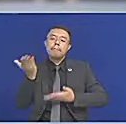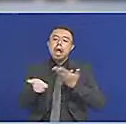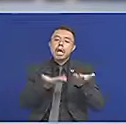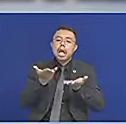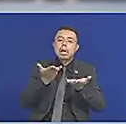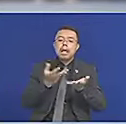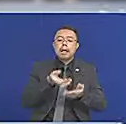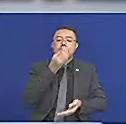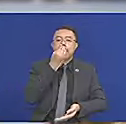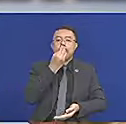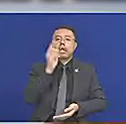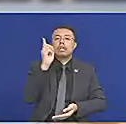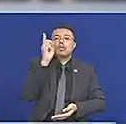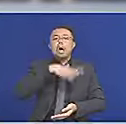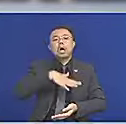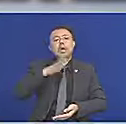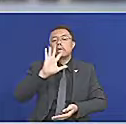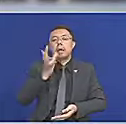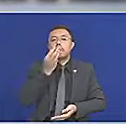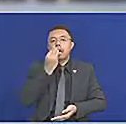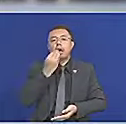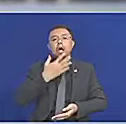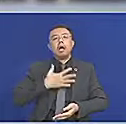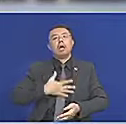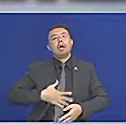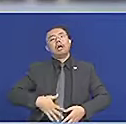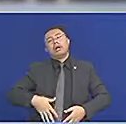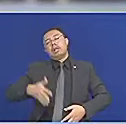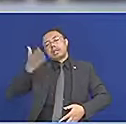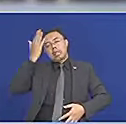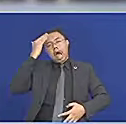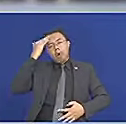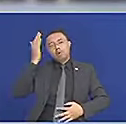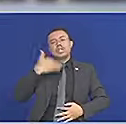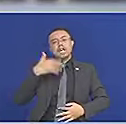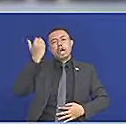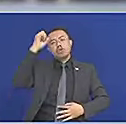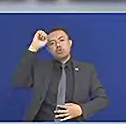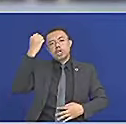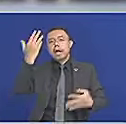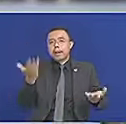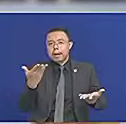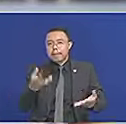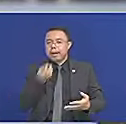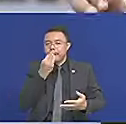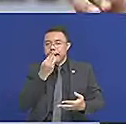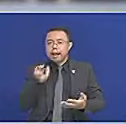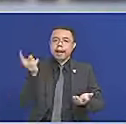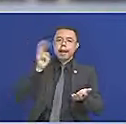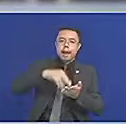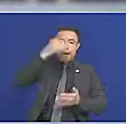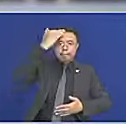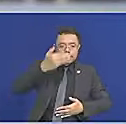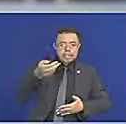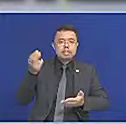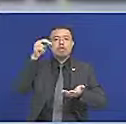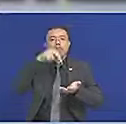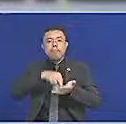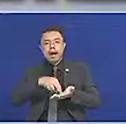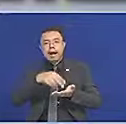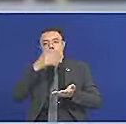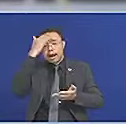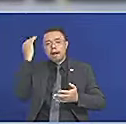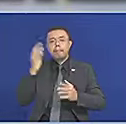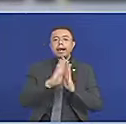tidak makan satu hari. Aduh, udah ngerasa susah itu gimana. Naik bus saya hanya numpang